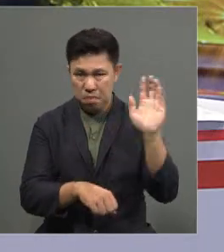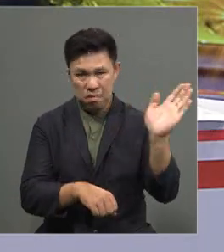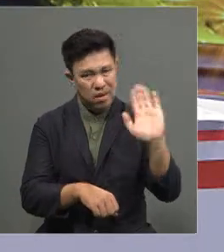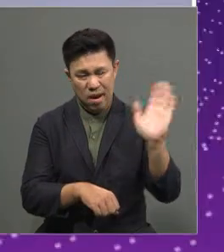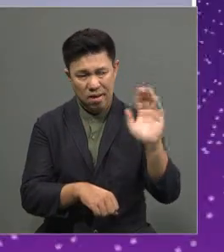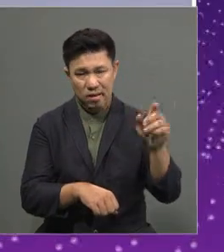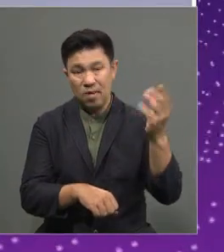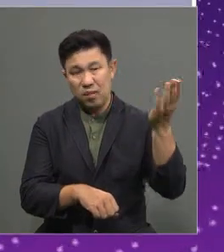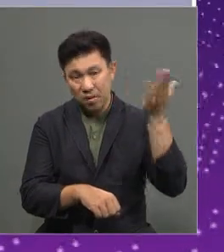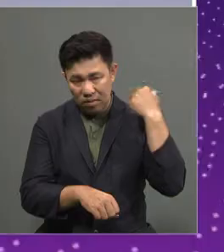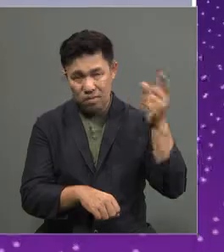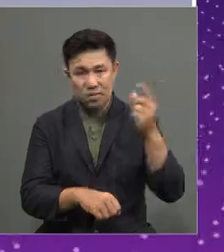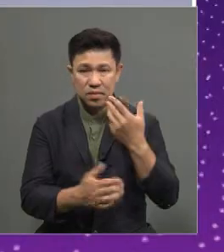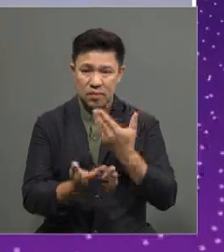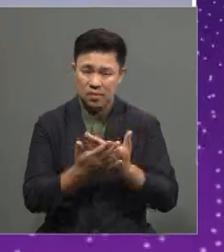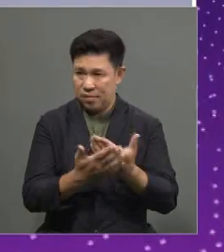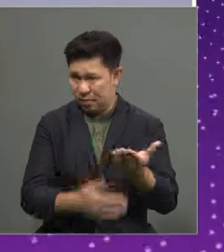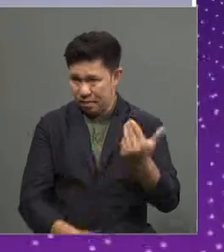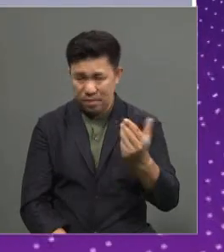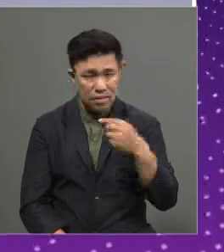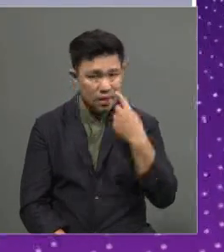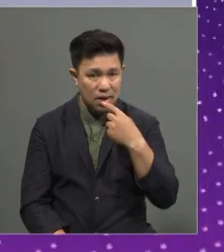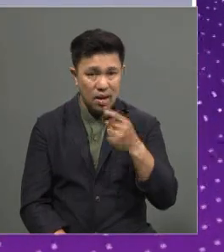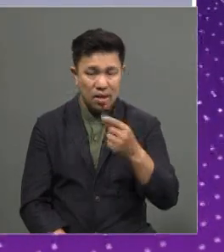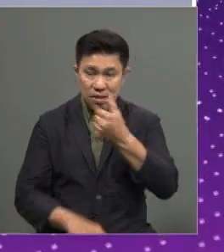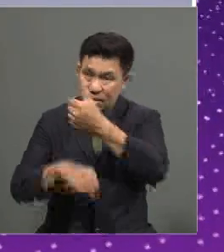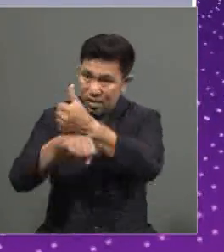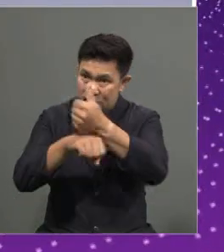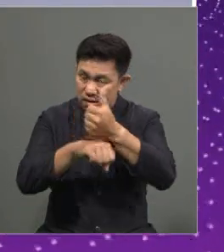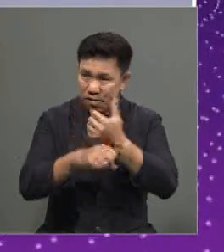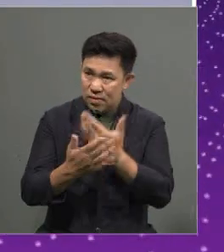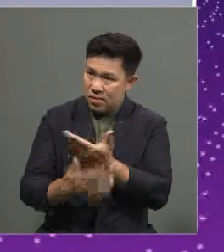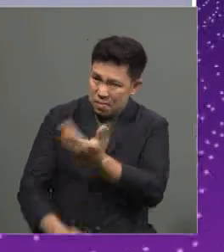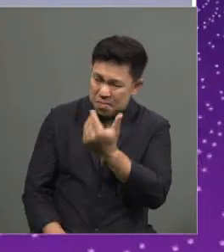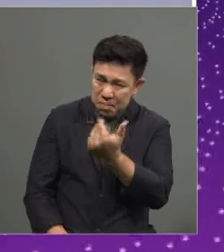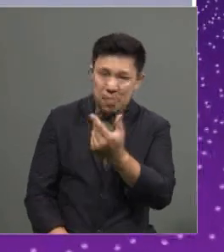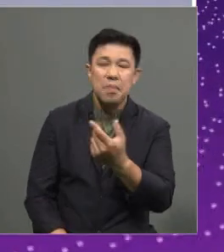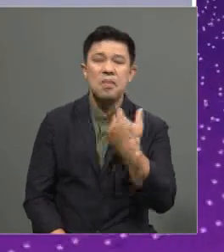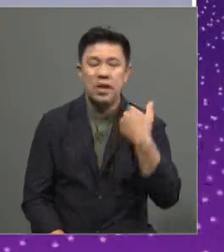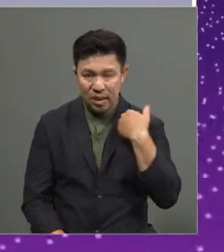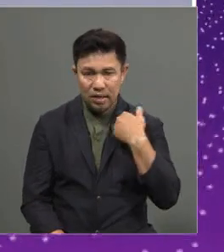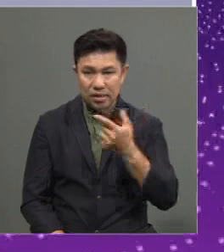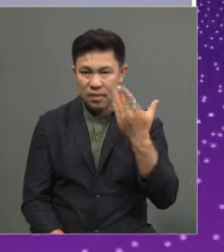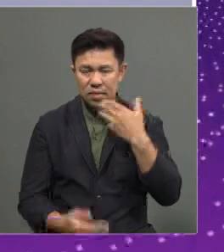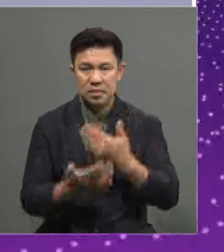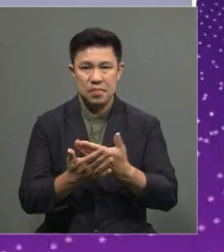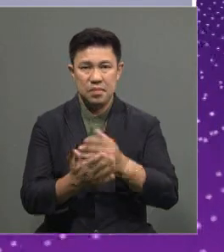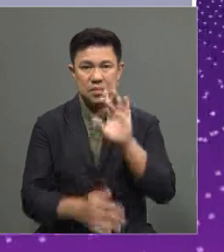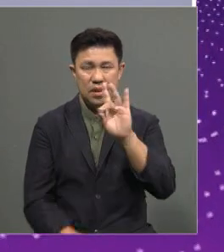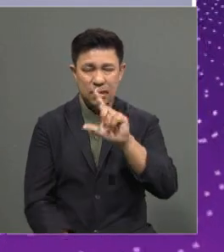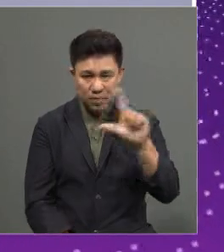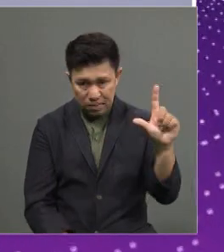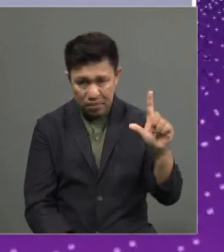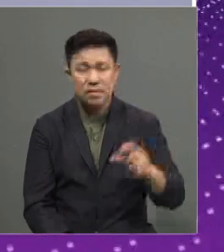งค์เนี่ยครับเคยไปเรียกรับทรัพย์จากทางฝั่งบอสทั้งหลายเนี่ยมาแล้วกรณีก่อนหน้านั้นเนี่ย8ล้านบาท